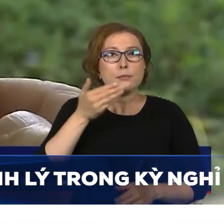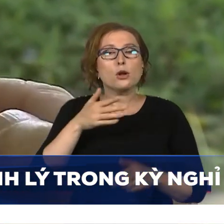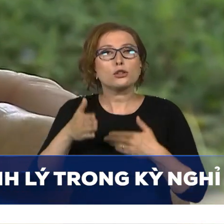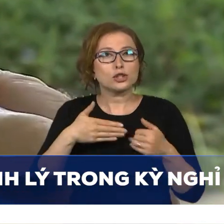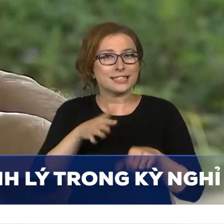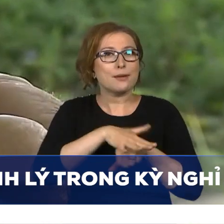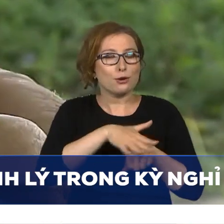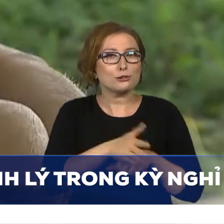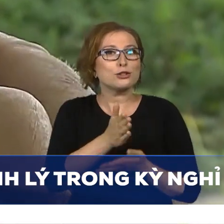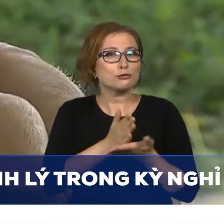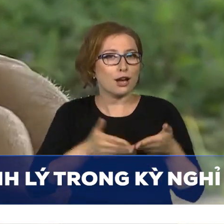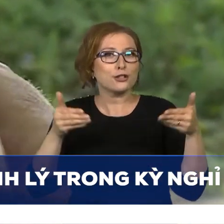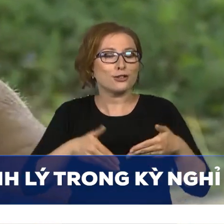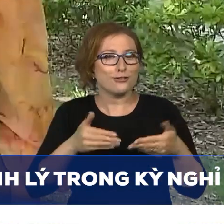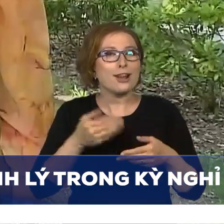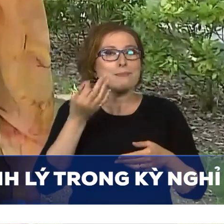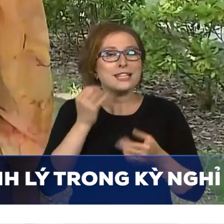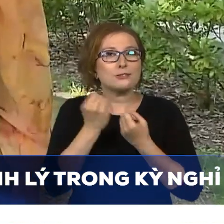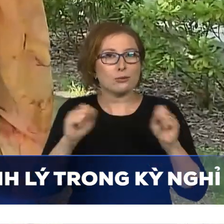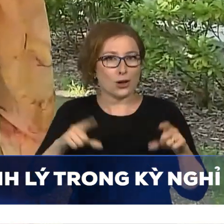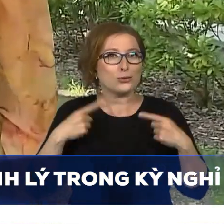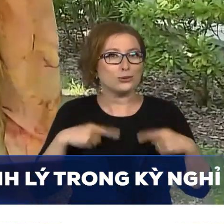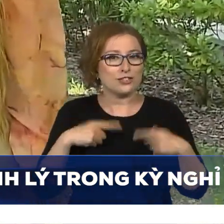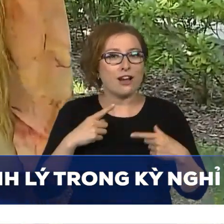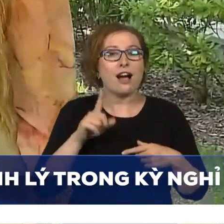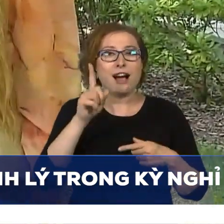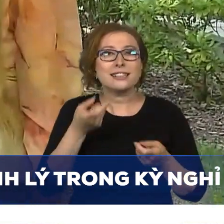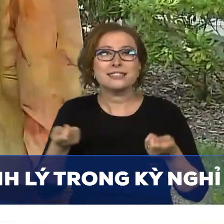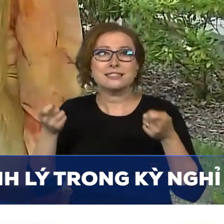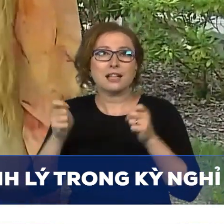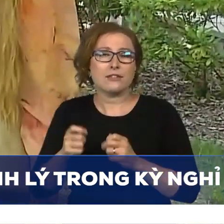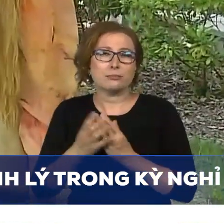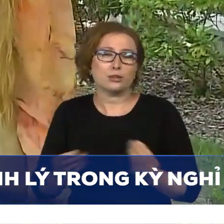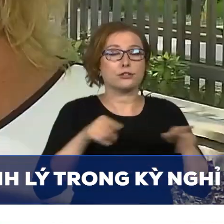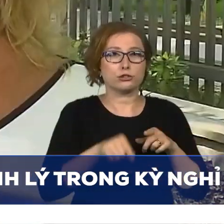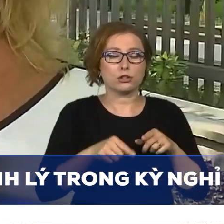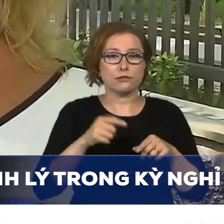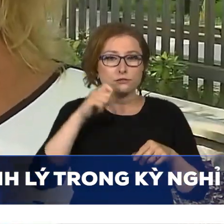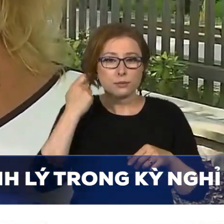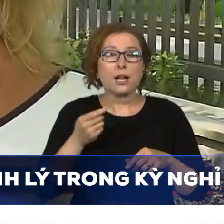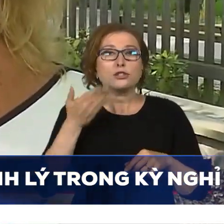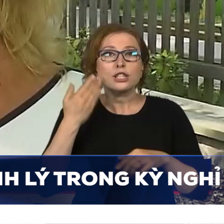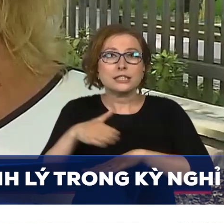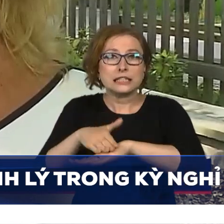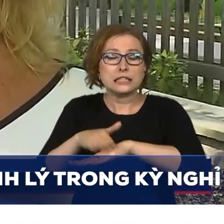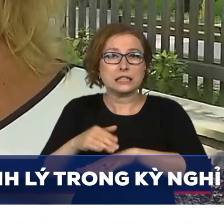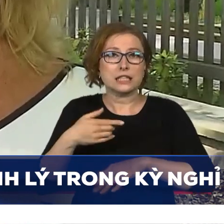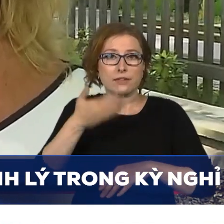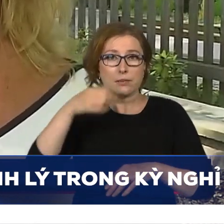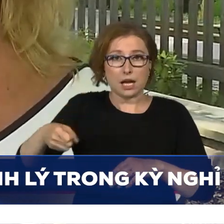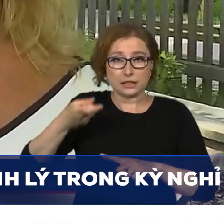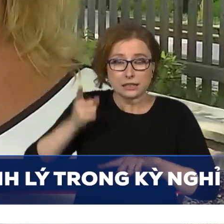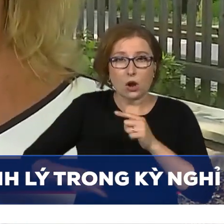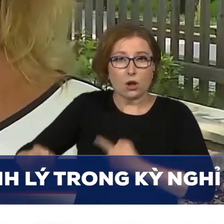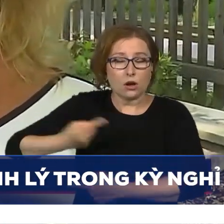Svobodova đã gặp sự cố trong kỳ nghỉ ở Thổ Nhĩ Kỳ của mình. Bà đã lấy nhầm hành lý tại khu vực để vali trước khi khởi hành và chỉ phát hiện ra khi đã ở sân